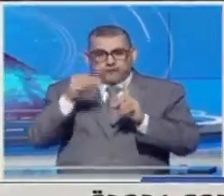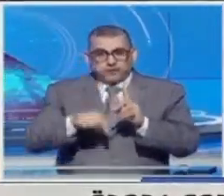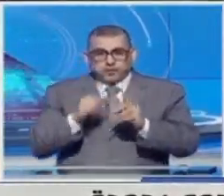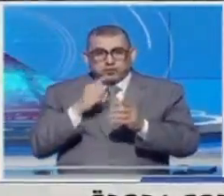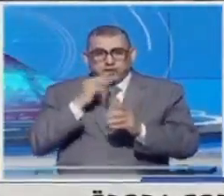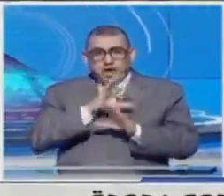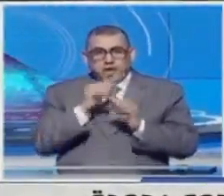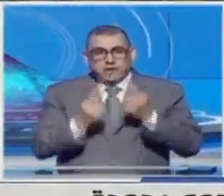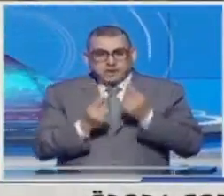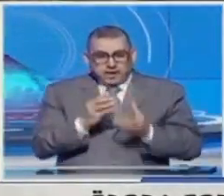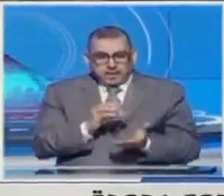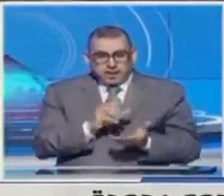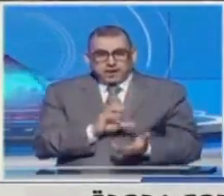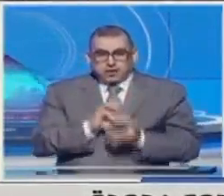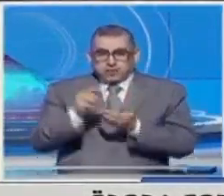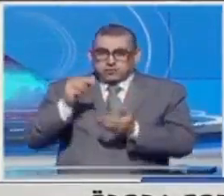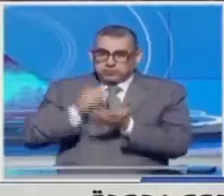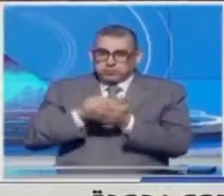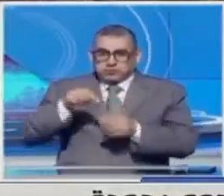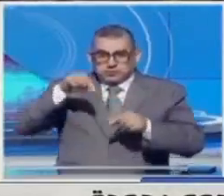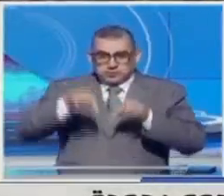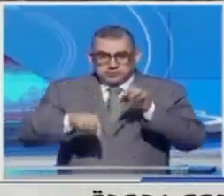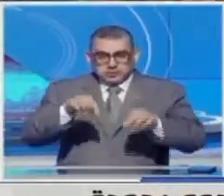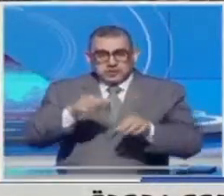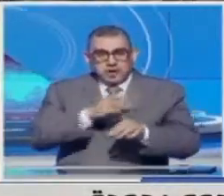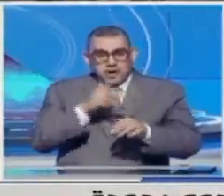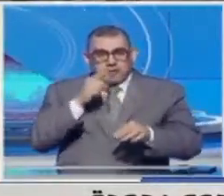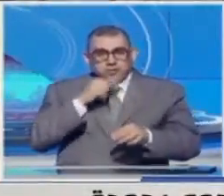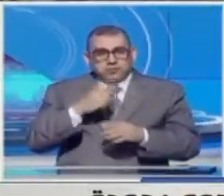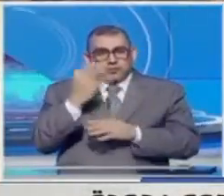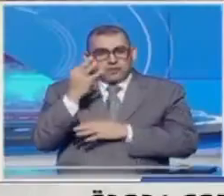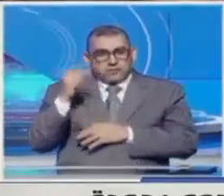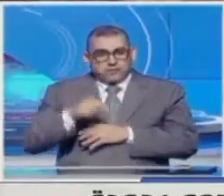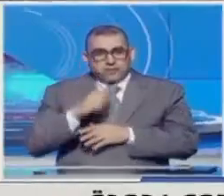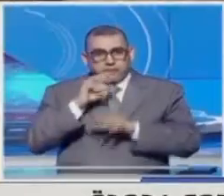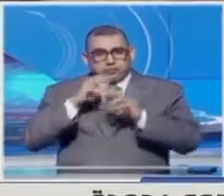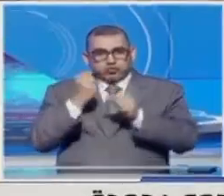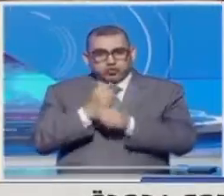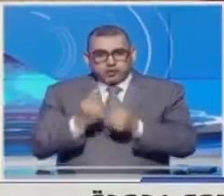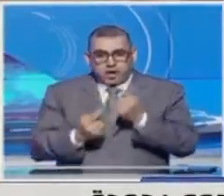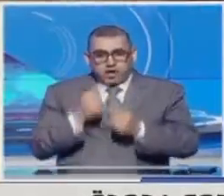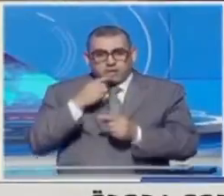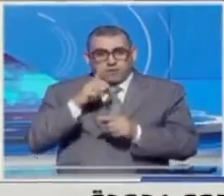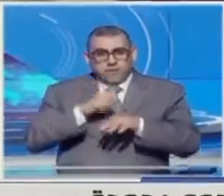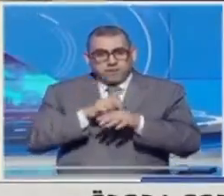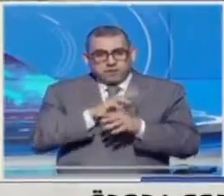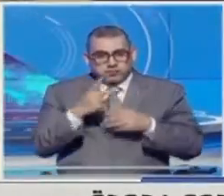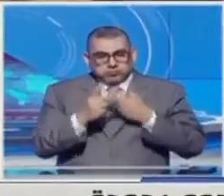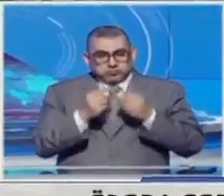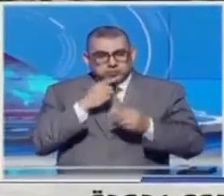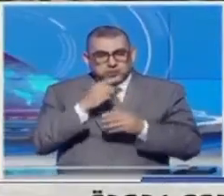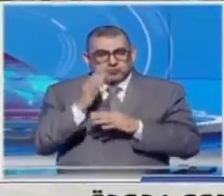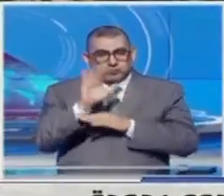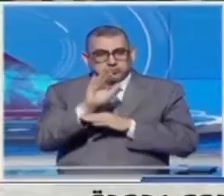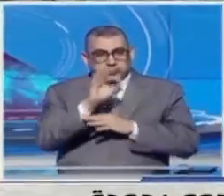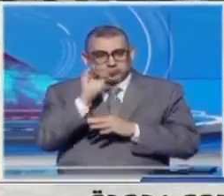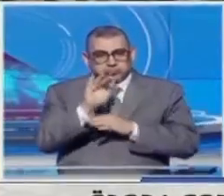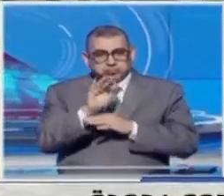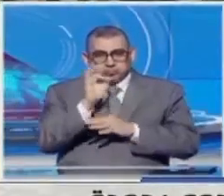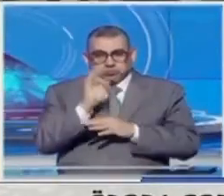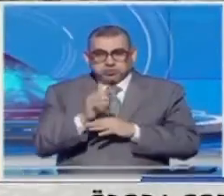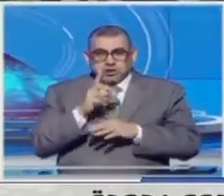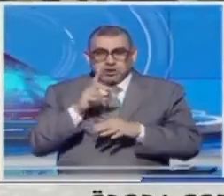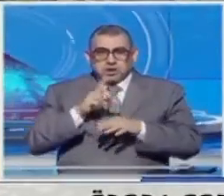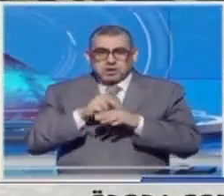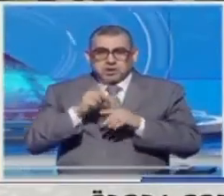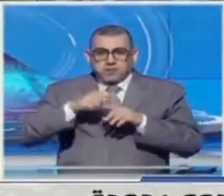الشتلة مضمونة من ناحية الصنف ومن ناحية الجودة ومن ناحية برضو الأمراض، عندي عاملين رعاية جامدة هنا برضو تحت